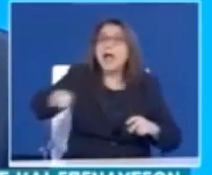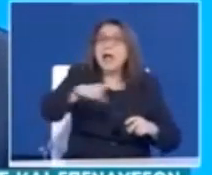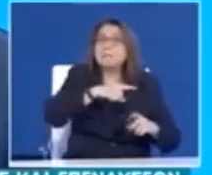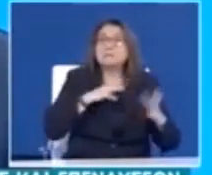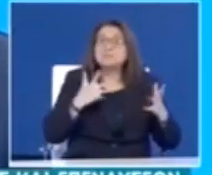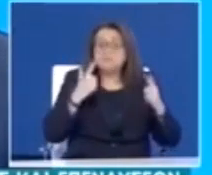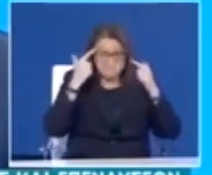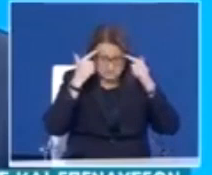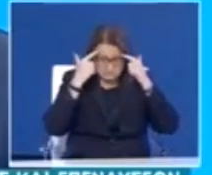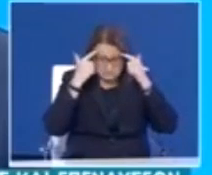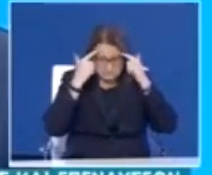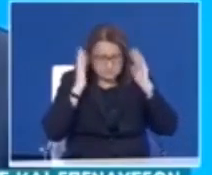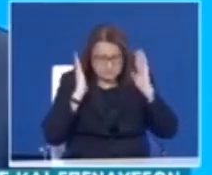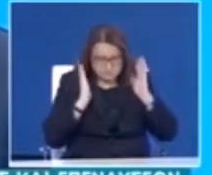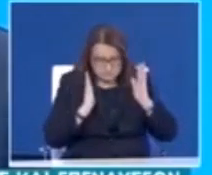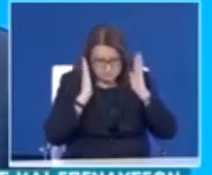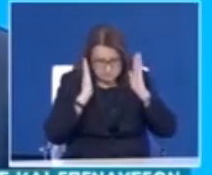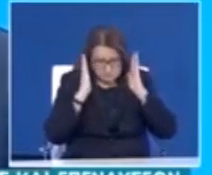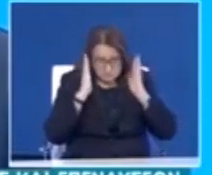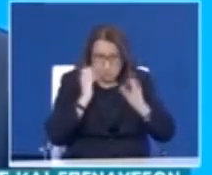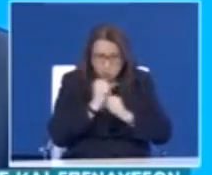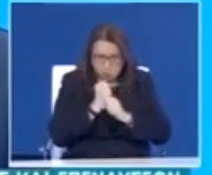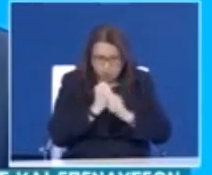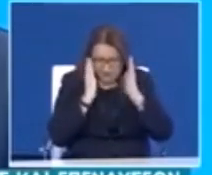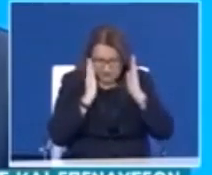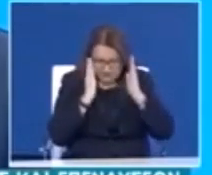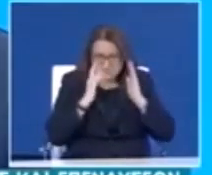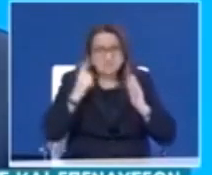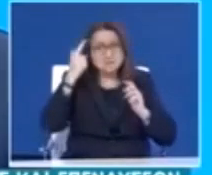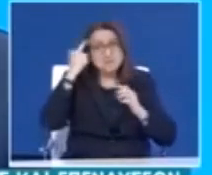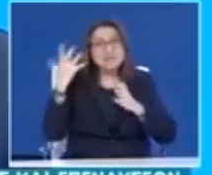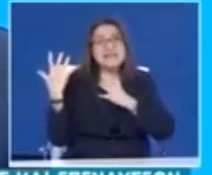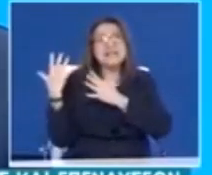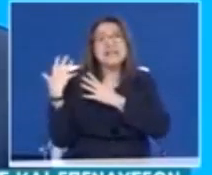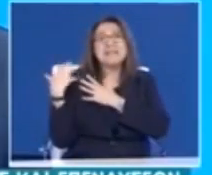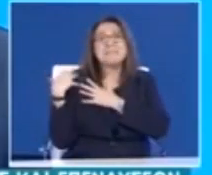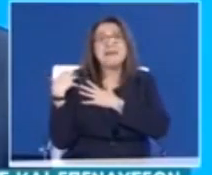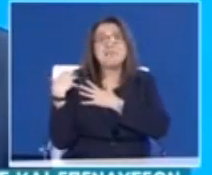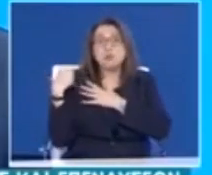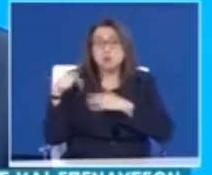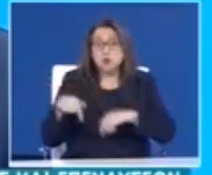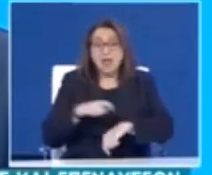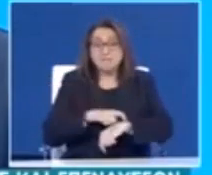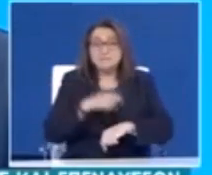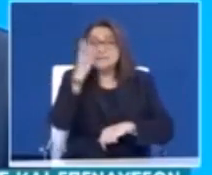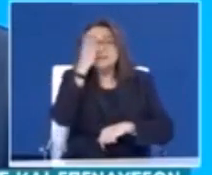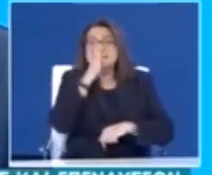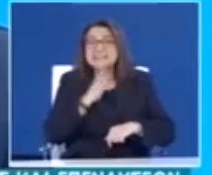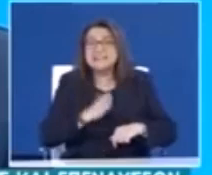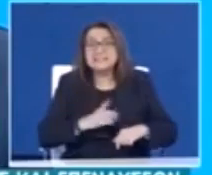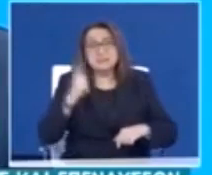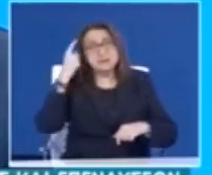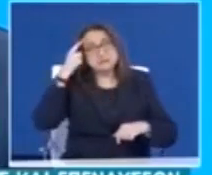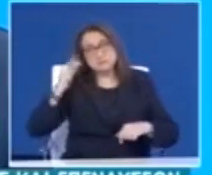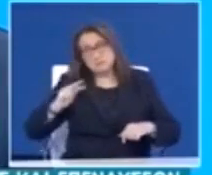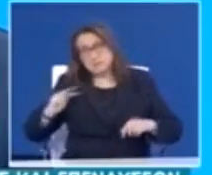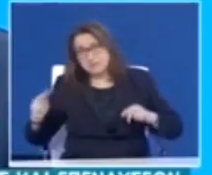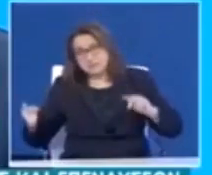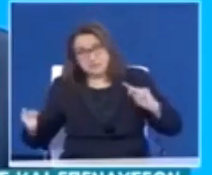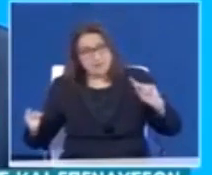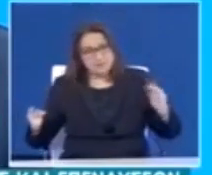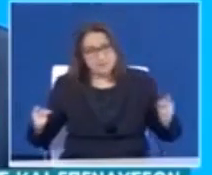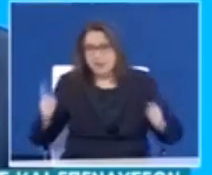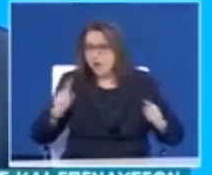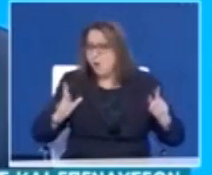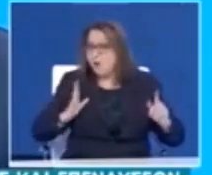την υπευθυνότητα που αρμόζει σε πολίτες σε εποχή κρίσης, να σκεφτόμαστε και τον διπλανό μας, να σκεφτόμαστε τον εργαζόμενό μας,